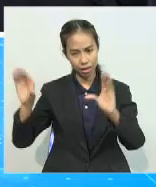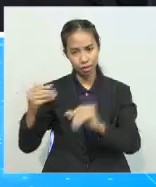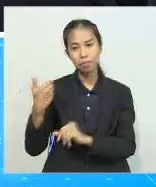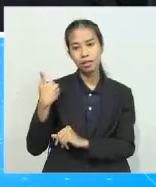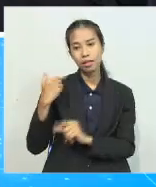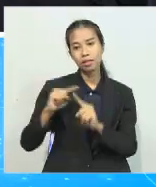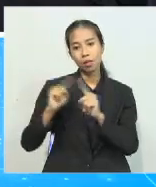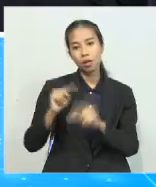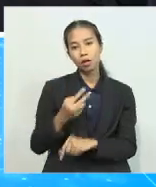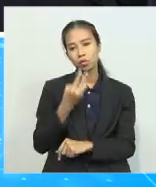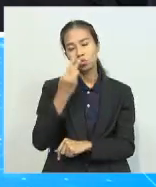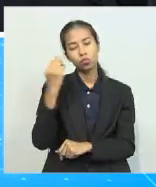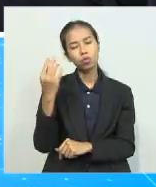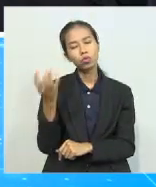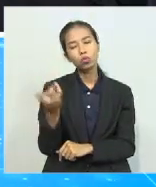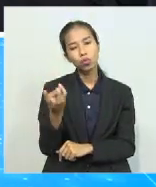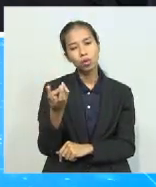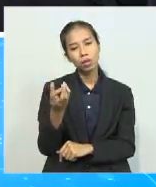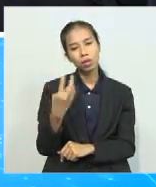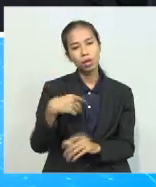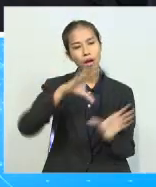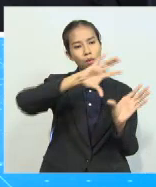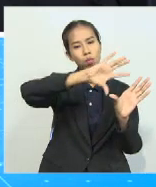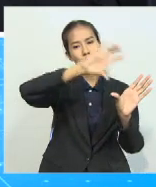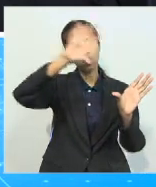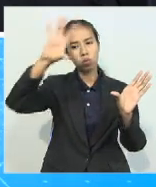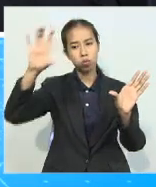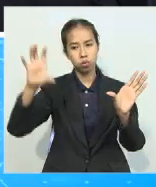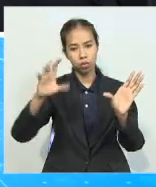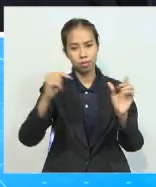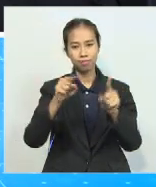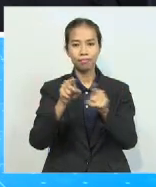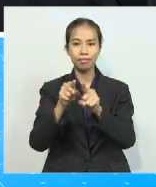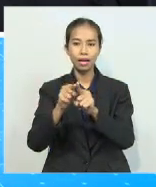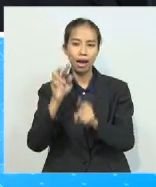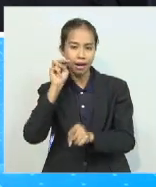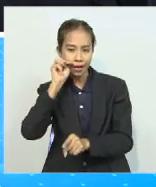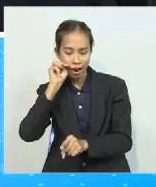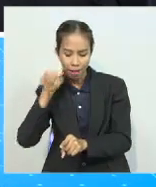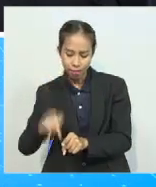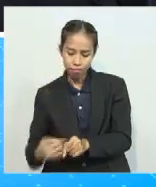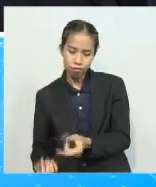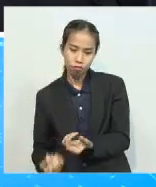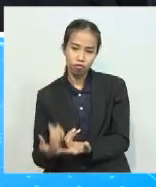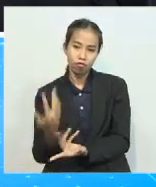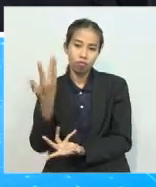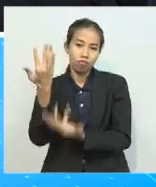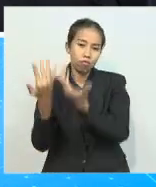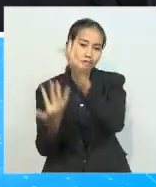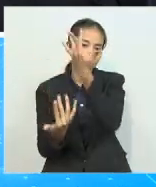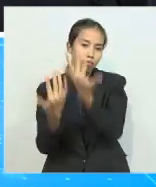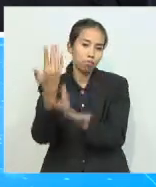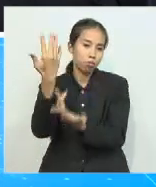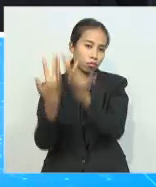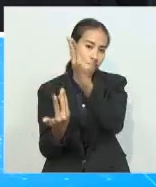าเป็นลักษณะของอากาศเย็นเข้าปกคลุมเมฆเนี่ยมันจะเกิดจากลักษณะของไอ้น้ำที่อยู่พื้นดินของเรานี่แหละที่ลอยตัวขึ้นไปนะ